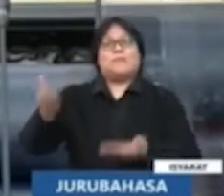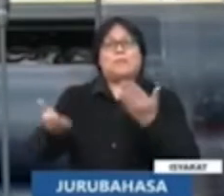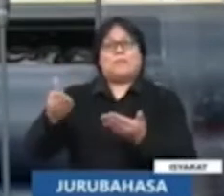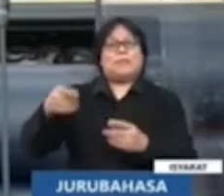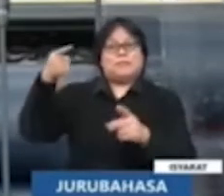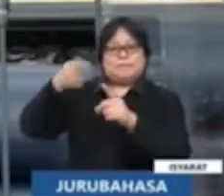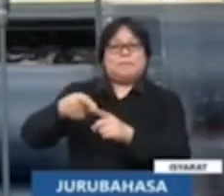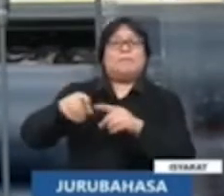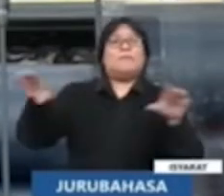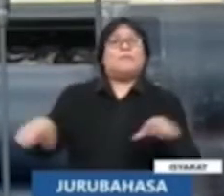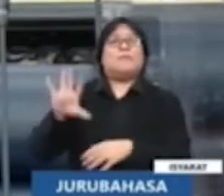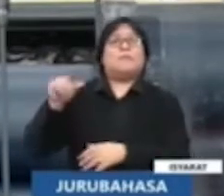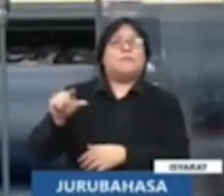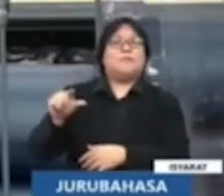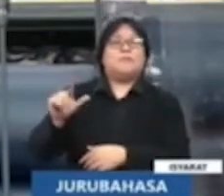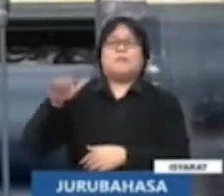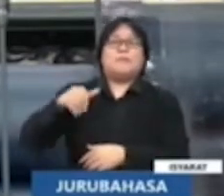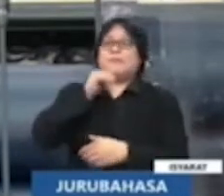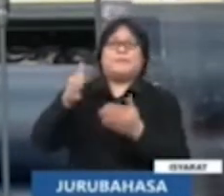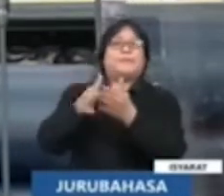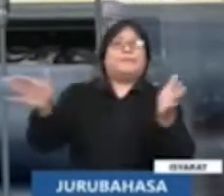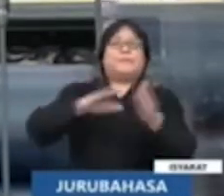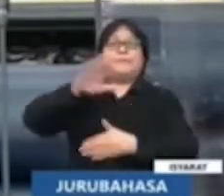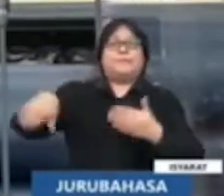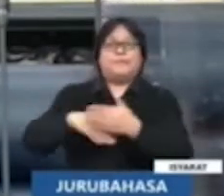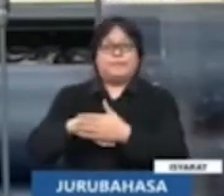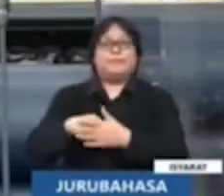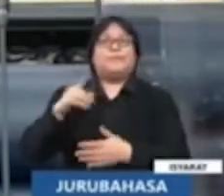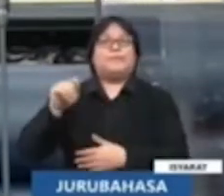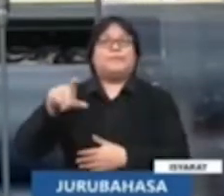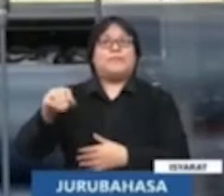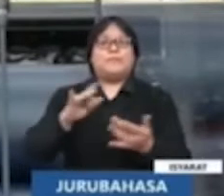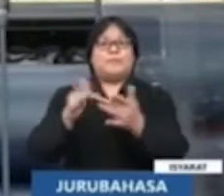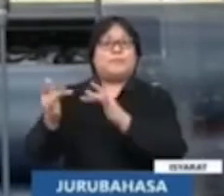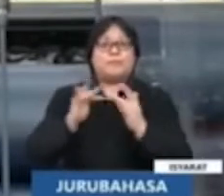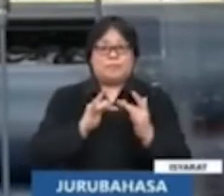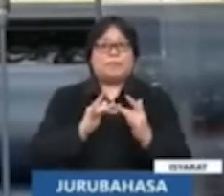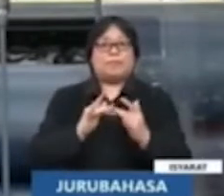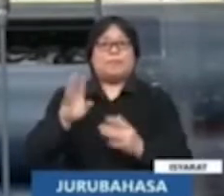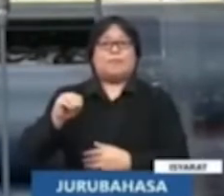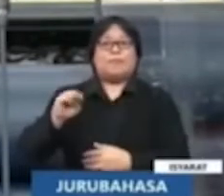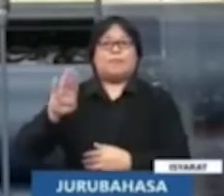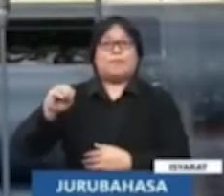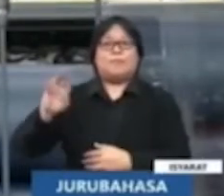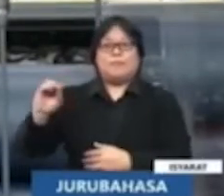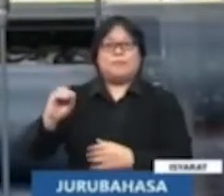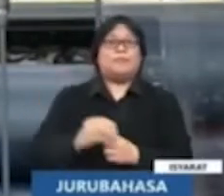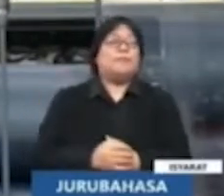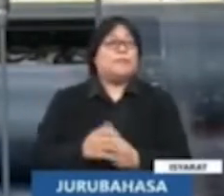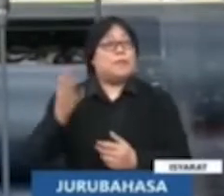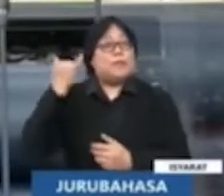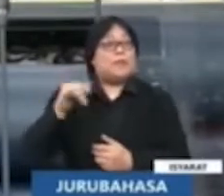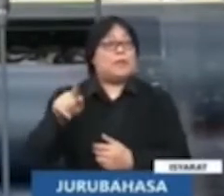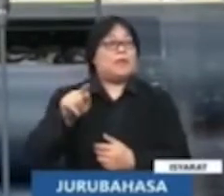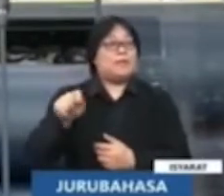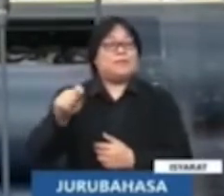mungkin lebih mengutamakan pelaksanaan 5G yang tidak terbuka kepada semua pengendali rangkaian maya muda alih atau MVNO. Ini adalah